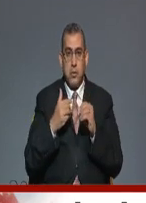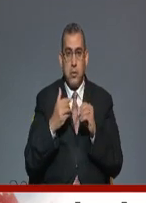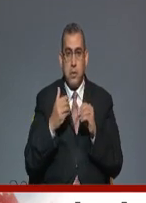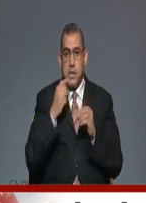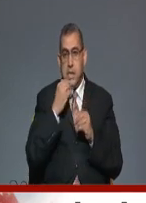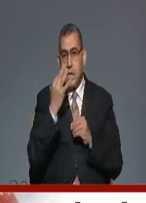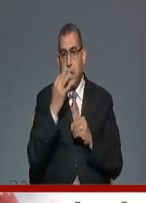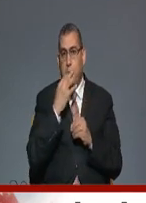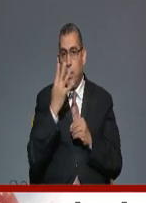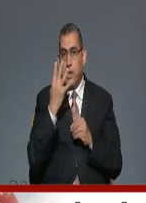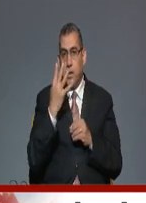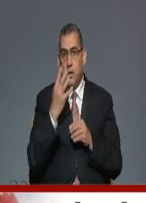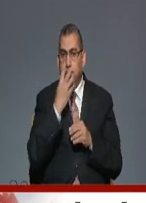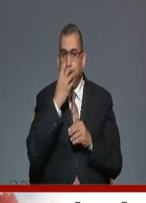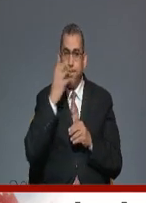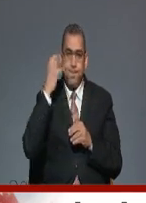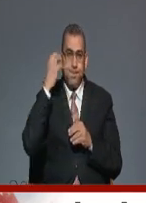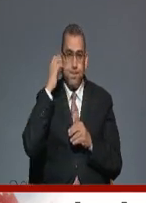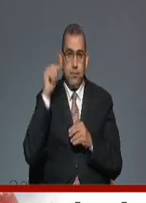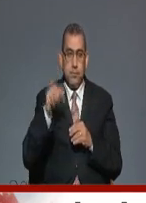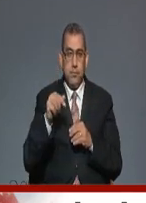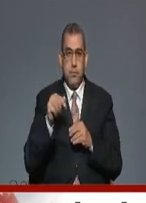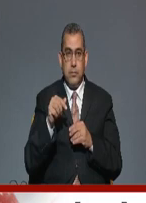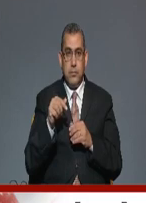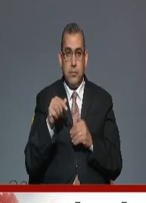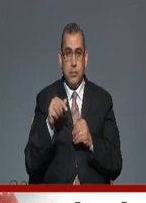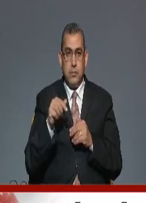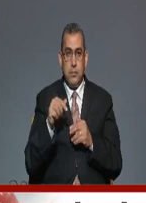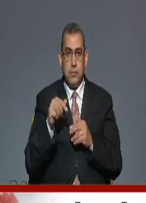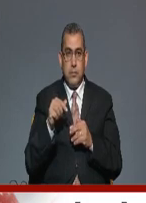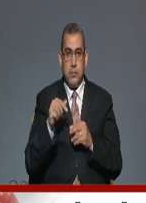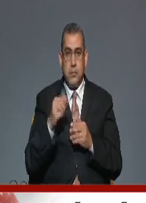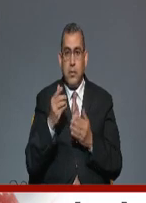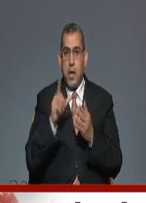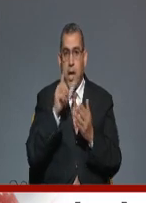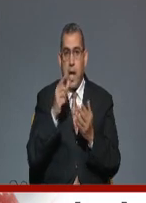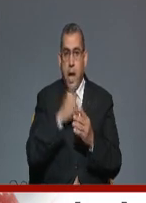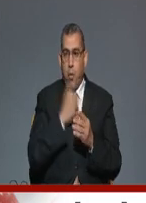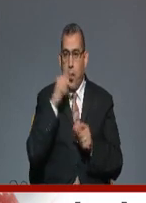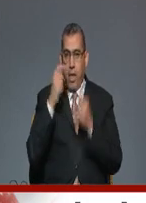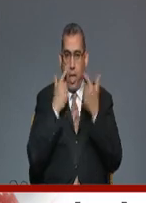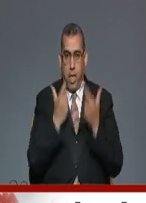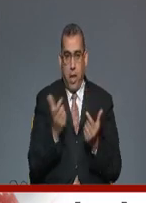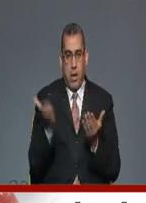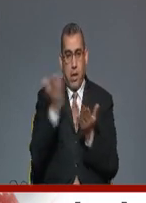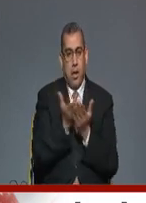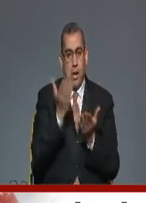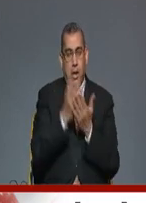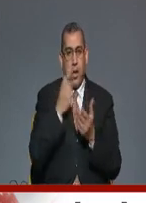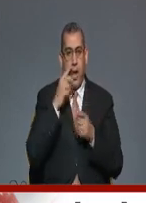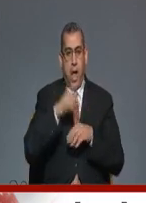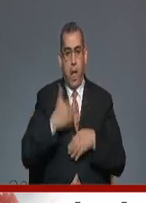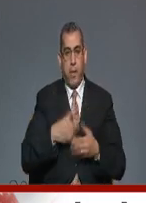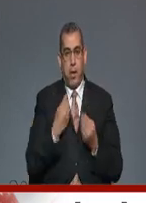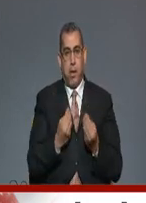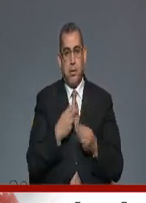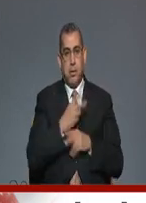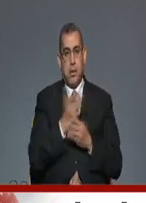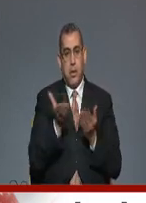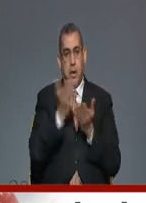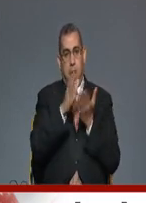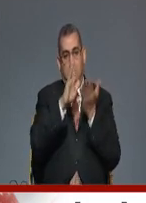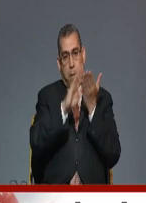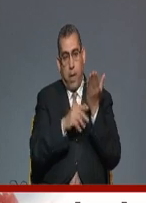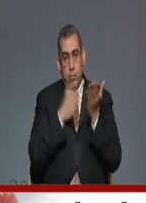سنين حجم الـ القوائم الانتظار اللي تم داخل في 2 مليون حاله، ده معناه ان